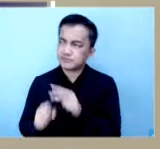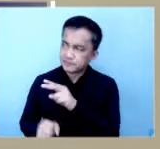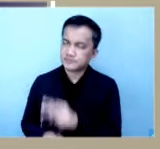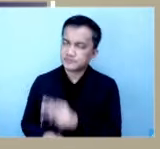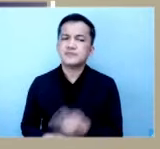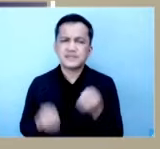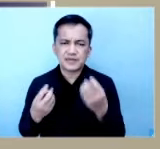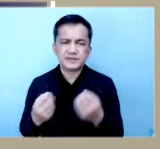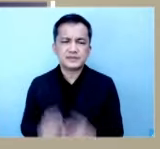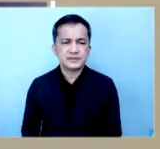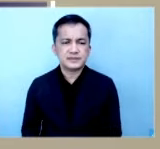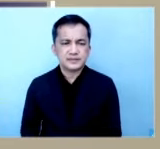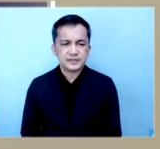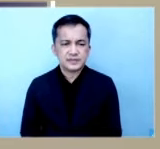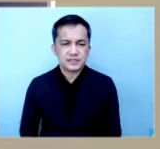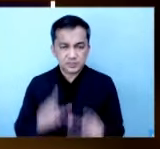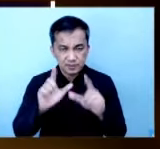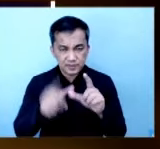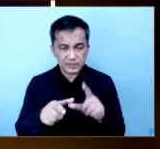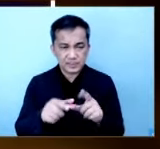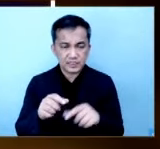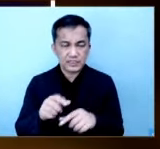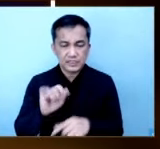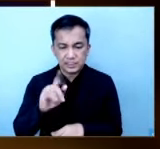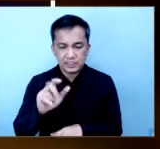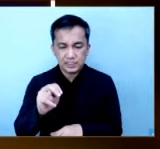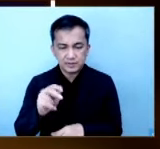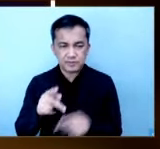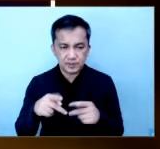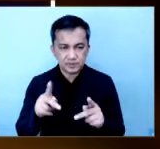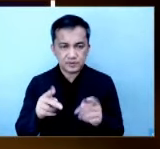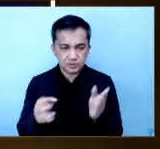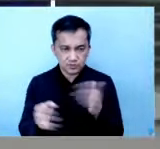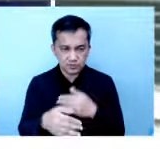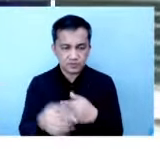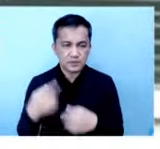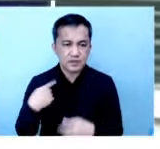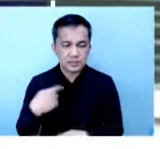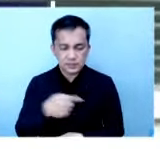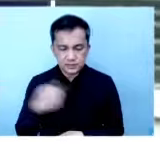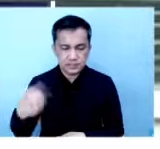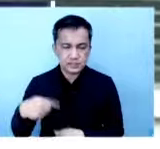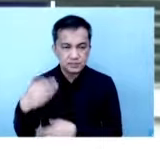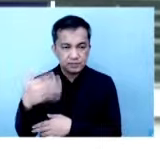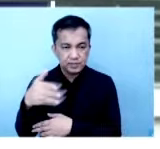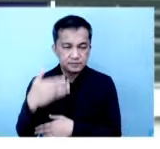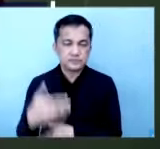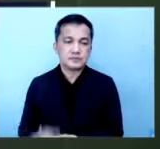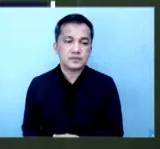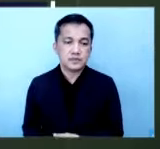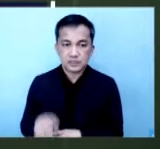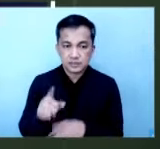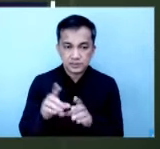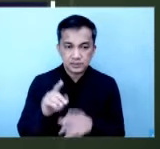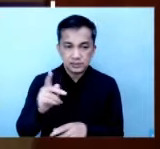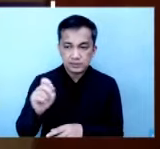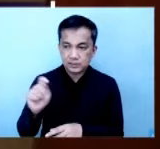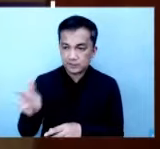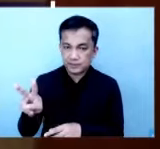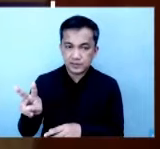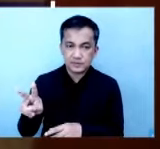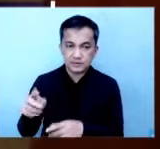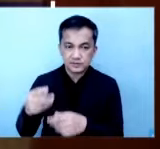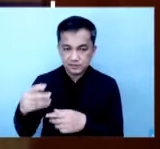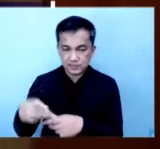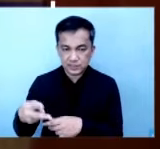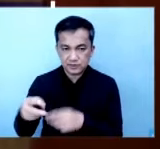May dalawang expired alien employment permit at kwarto na may Chinese flag. Natuklasan din ang isang KTV na may second floor na